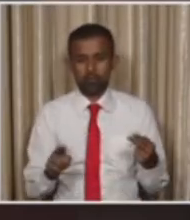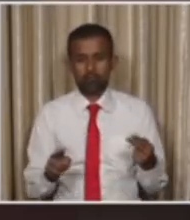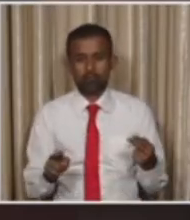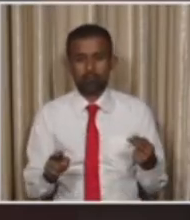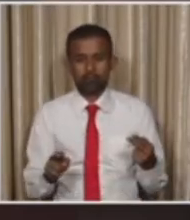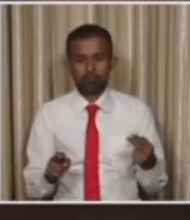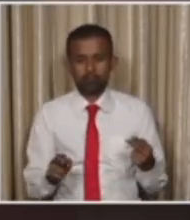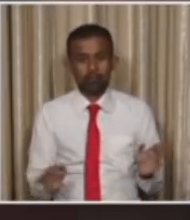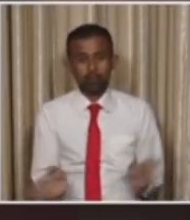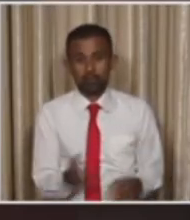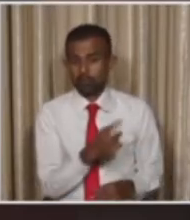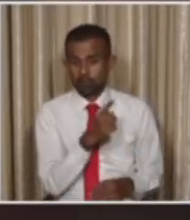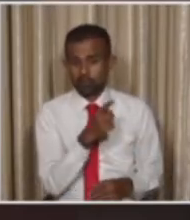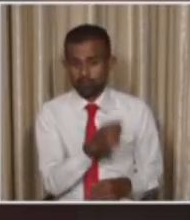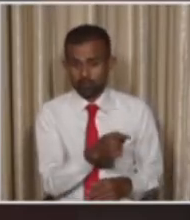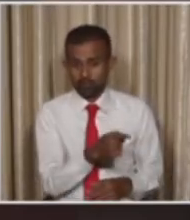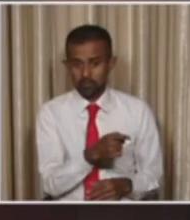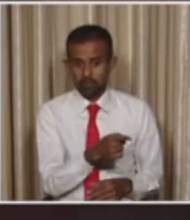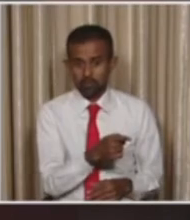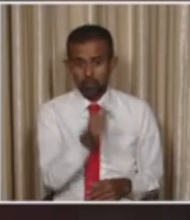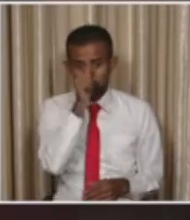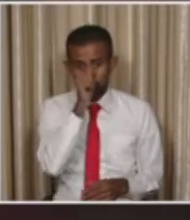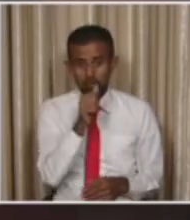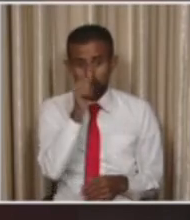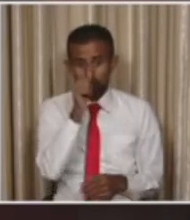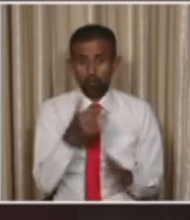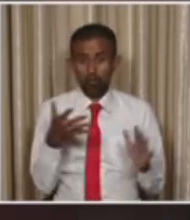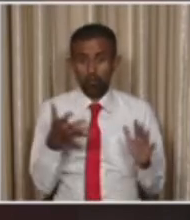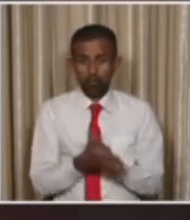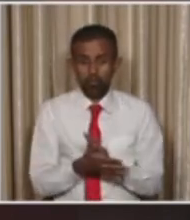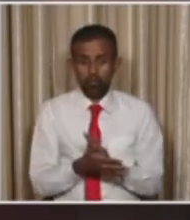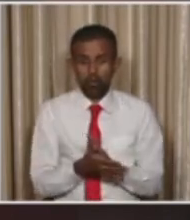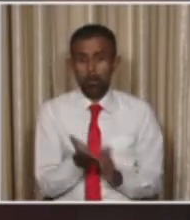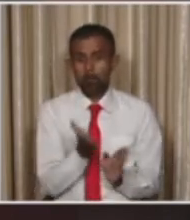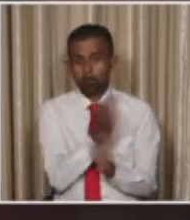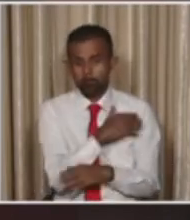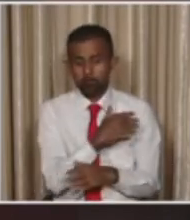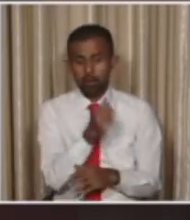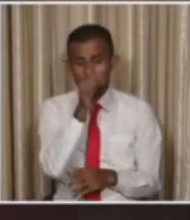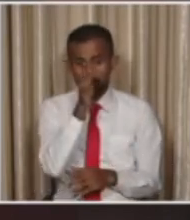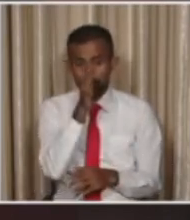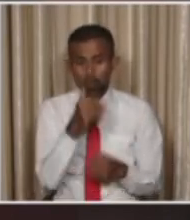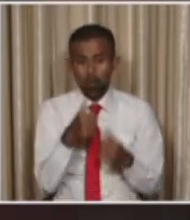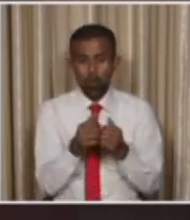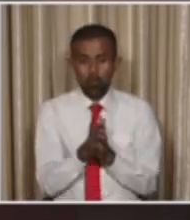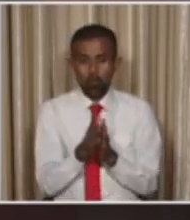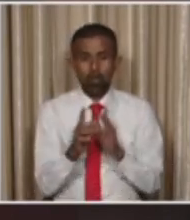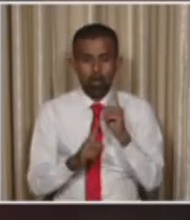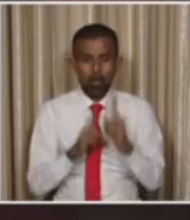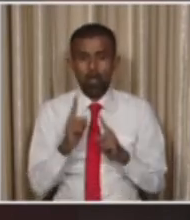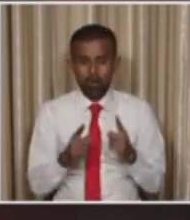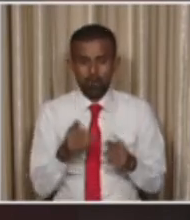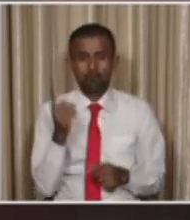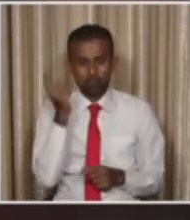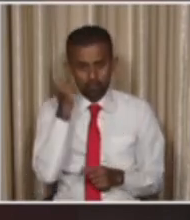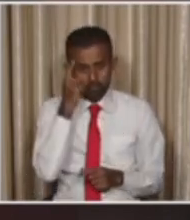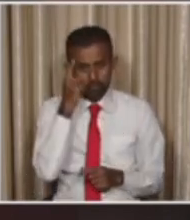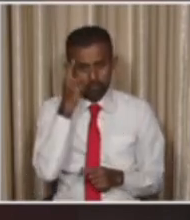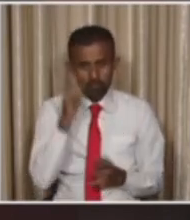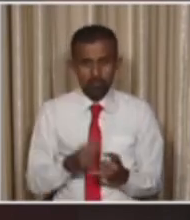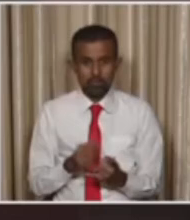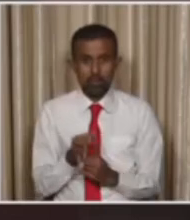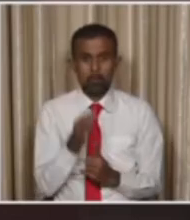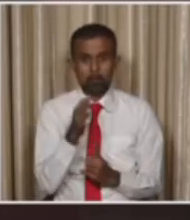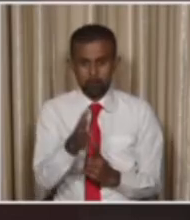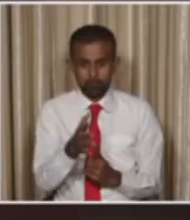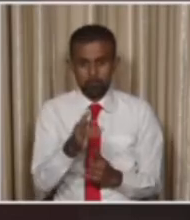ඒ ගියායට එයාලගේ හොරකම් මැරකම් ජඩකම් පෞගේ ගානේ දූෂණ වංචා පිළිබඳව දැන් කතා වෙලා තියෙනවා. ඒ නිසා සජිත්